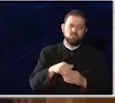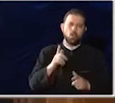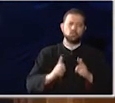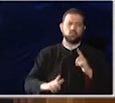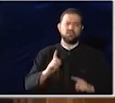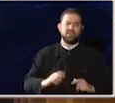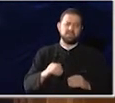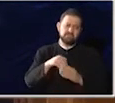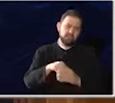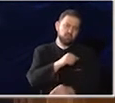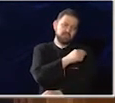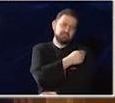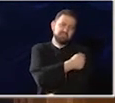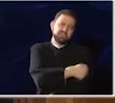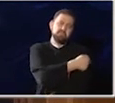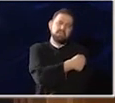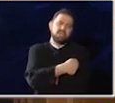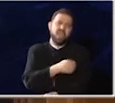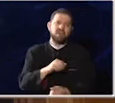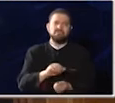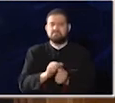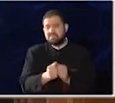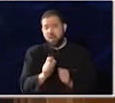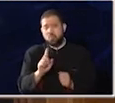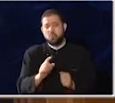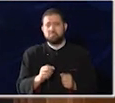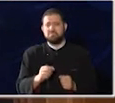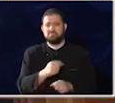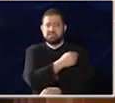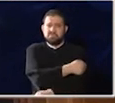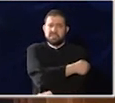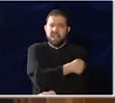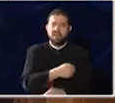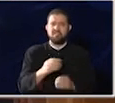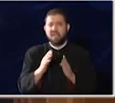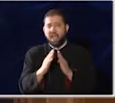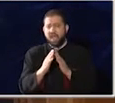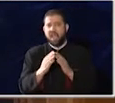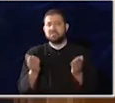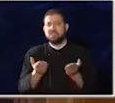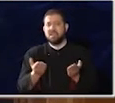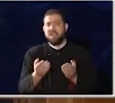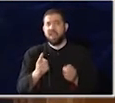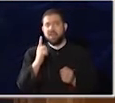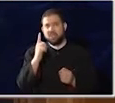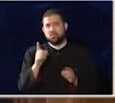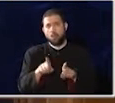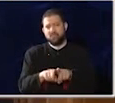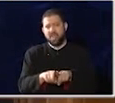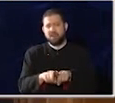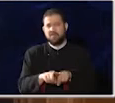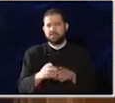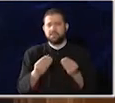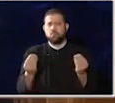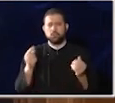într-o anumită suferință într-un spital sau poate nu neapărat internați și care într-un